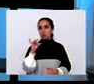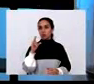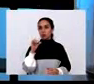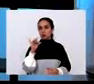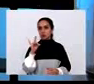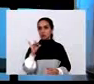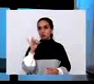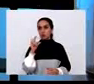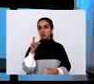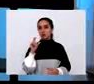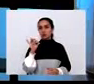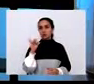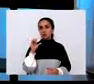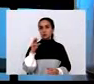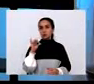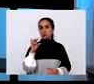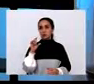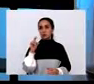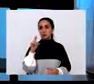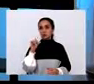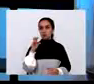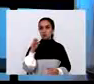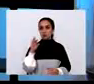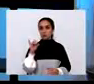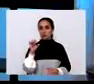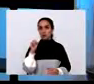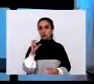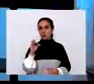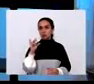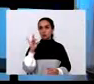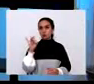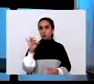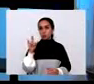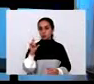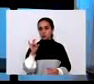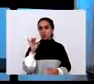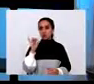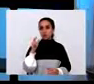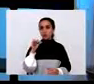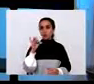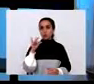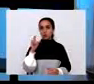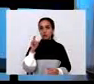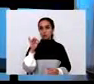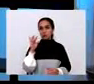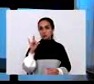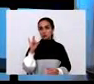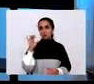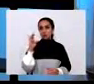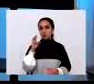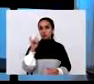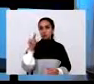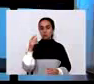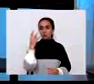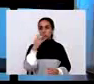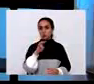повторяется. Три запятые. В парке росли астры, розы и георгины. Здесь запятая уже не